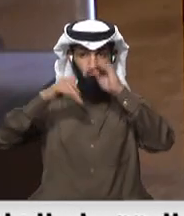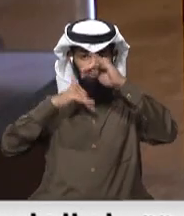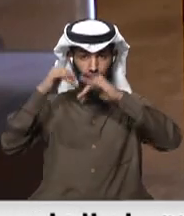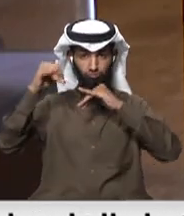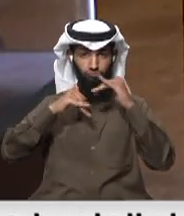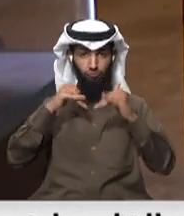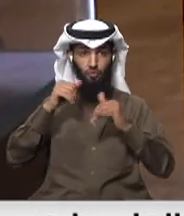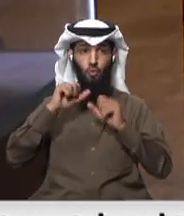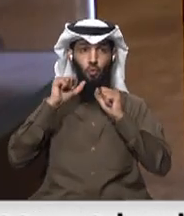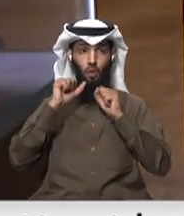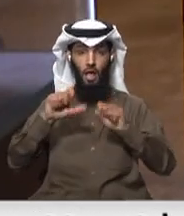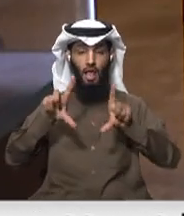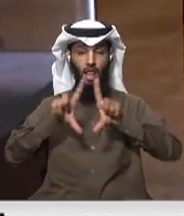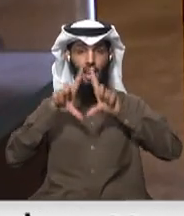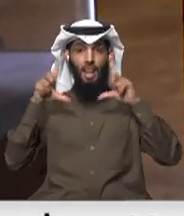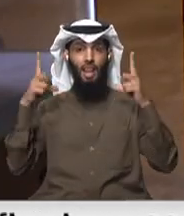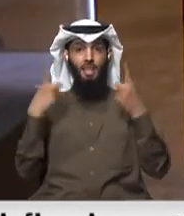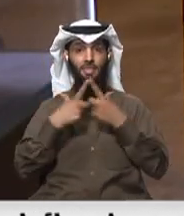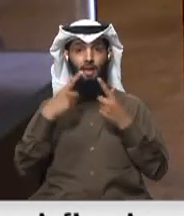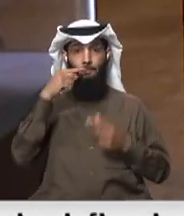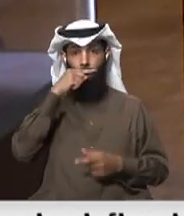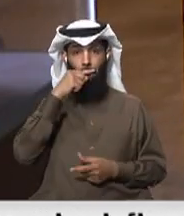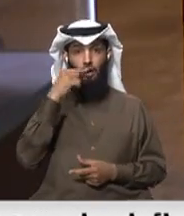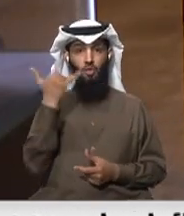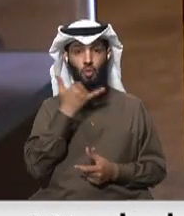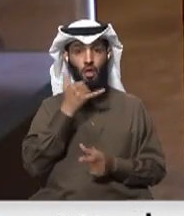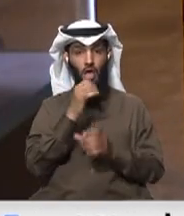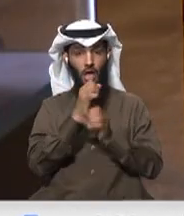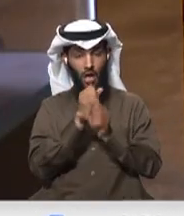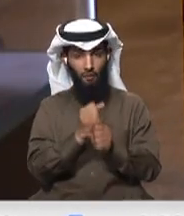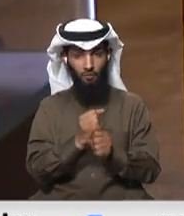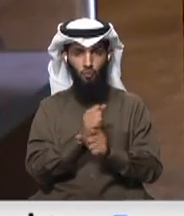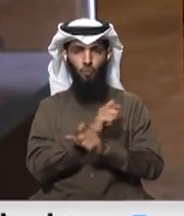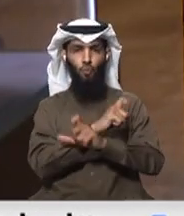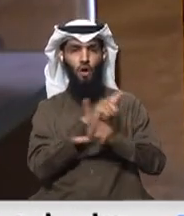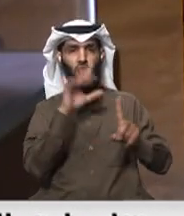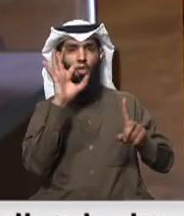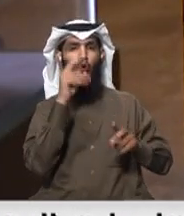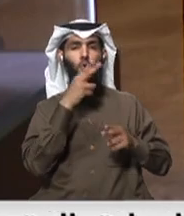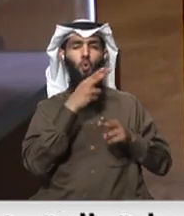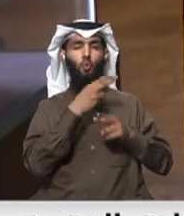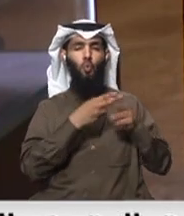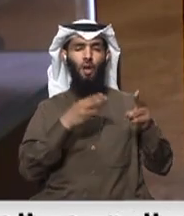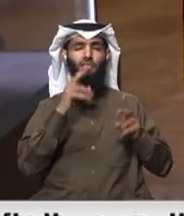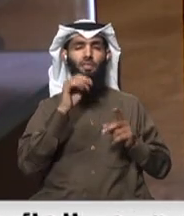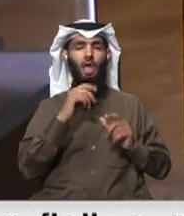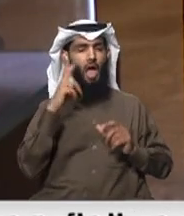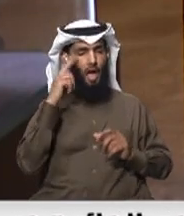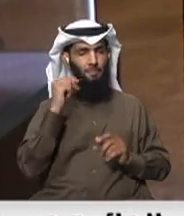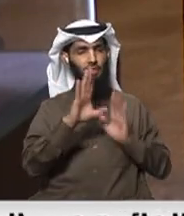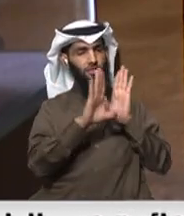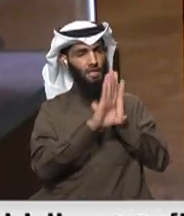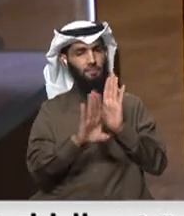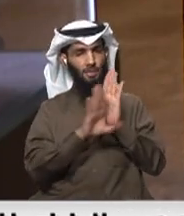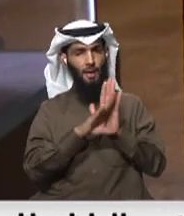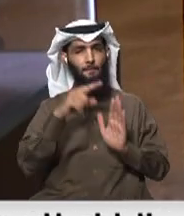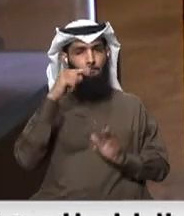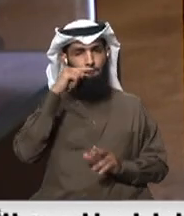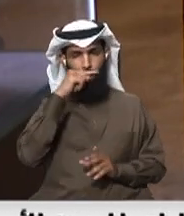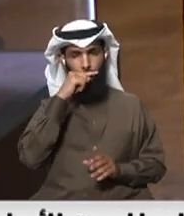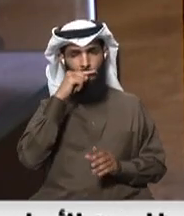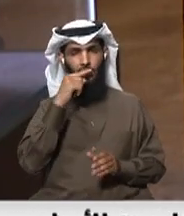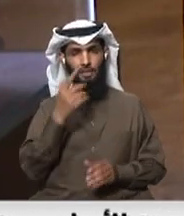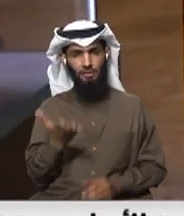للجنة وضع المرأة يأتي تأكيدا للدور الذي توليه دولة الكويت للمرأة الكويتية وأهميتها في أهداف